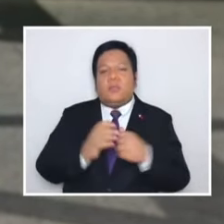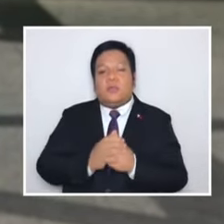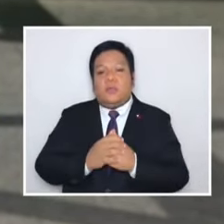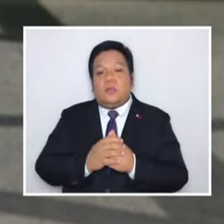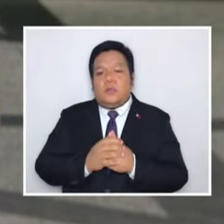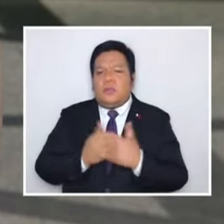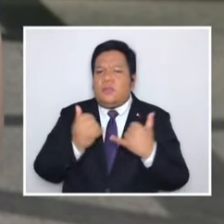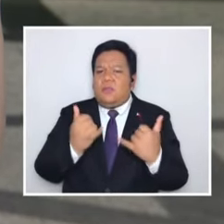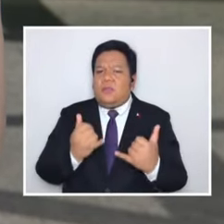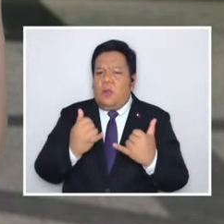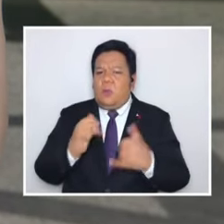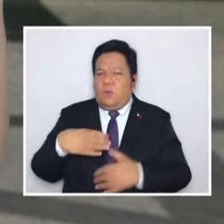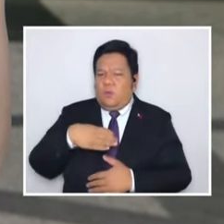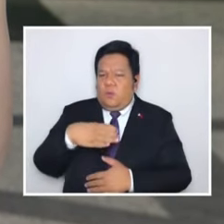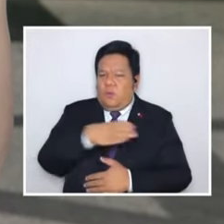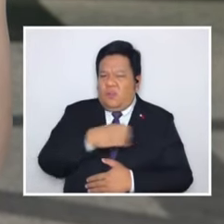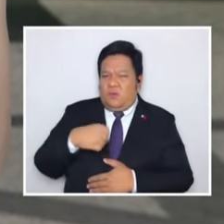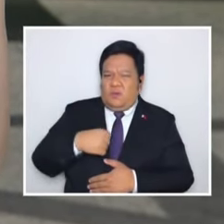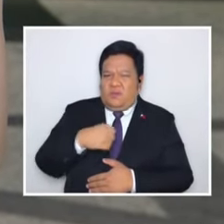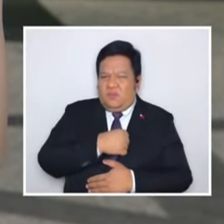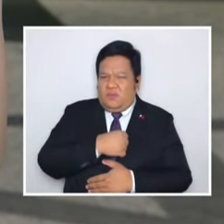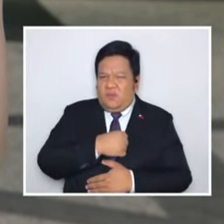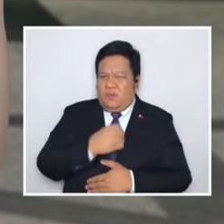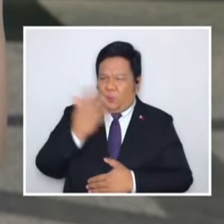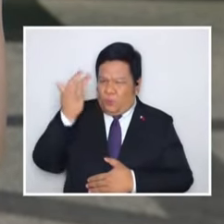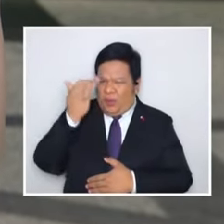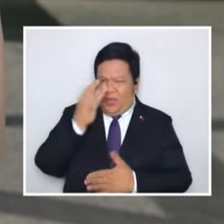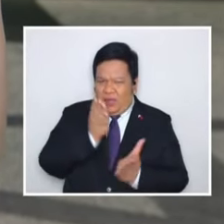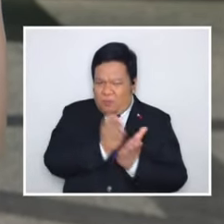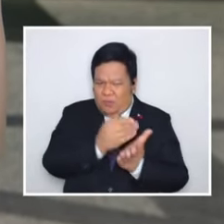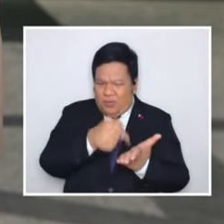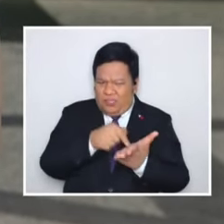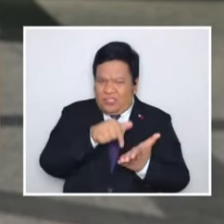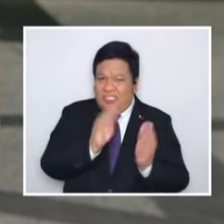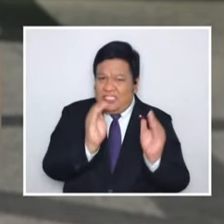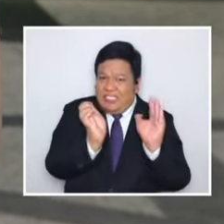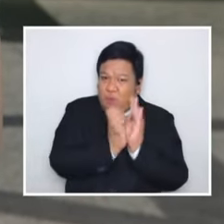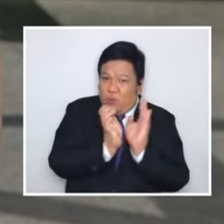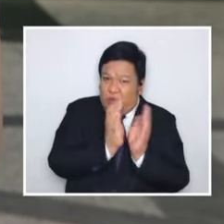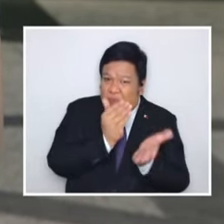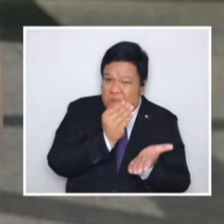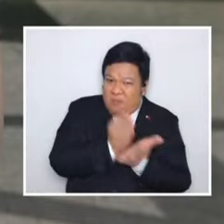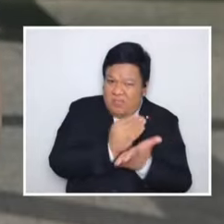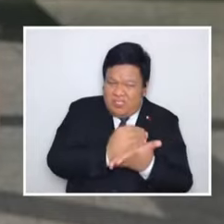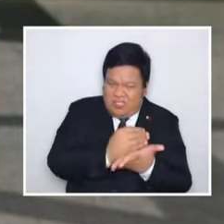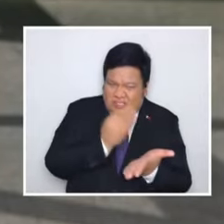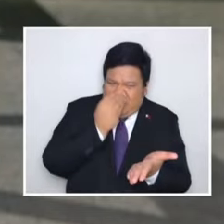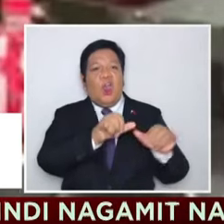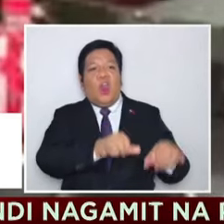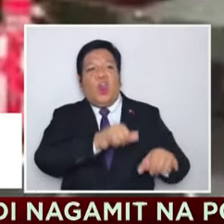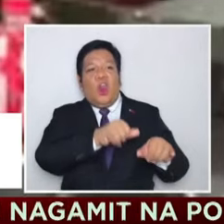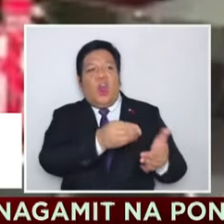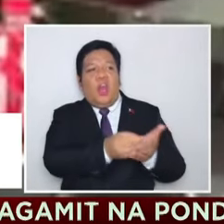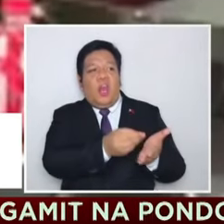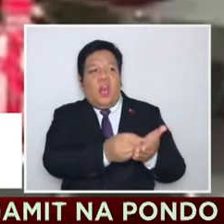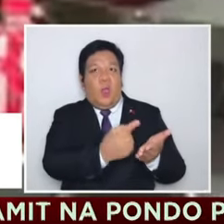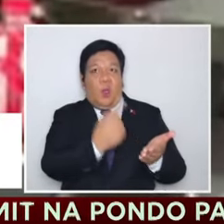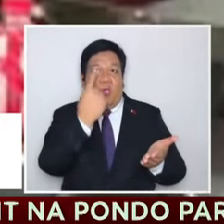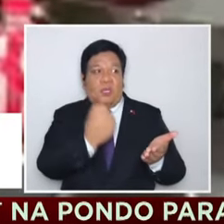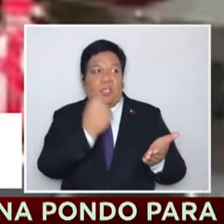ang napakababang budget ng DSWD na pang-ayuda at ang napakabagal itong paggamit ng pondo. This is not